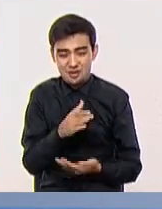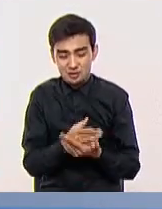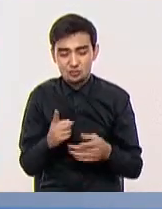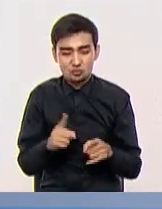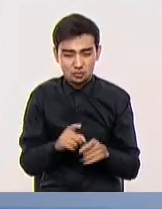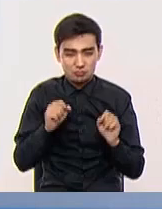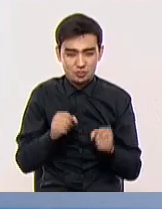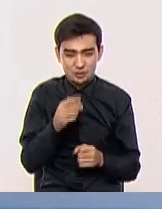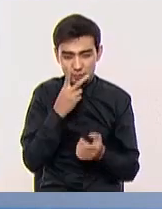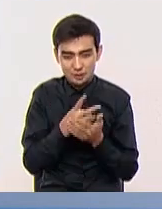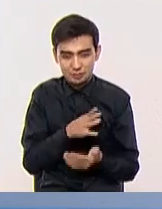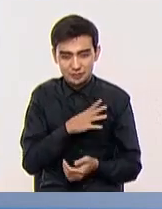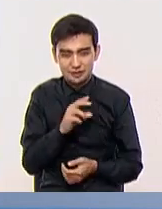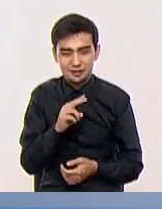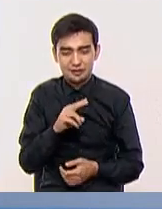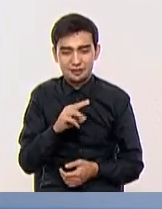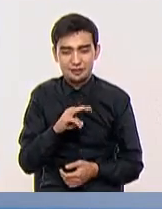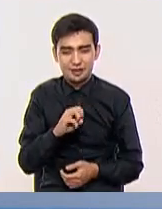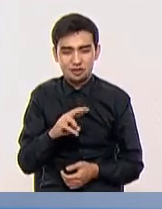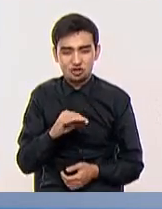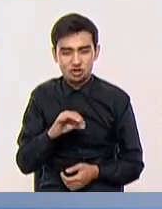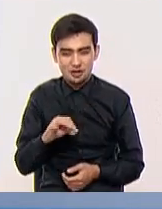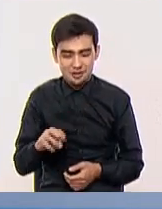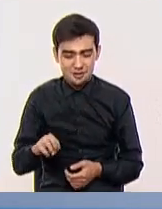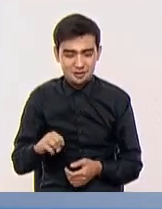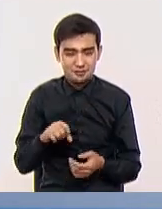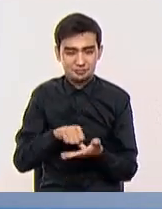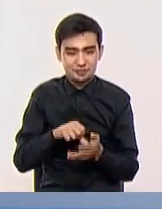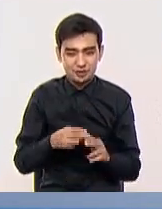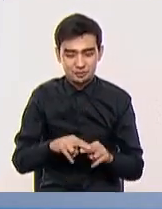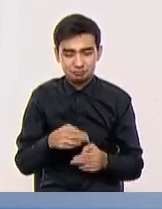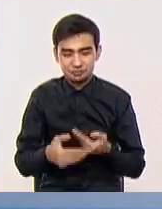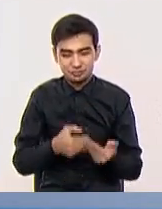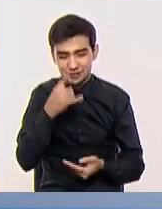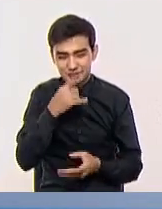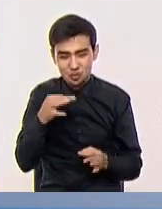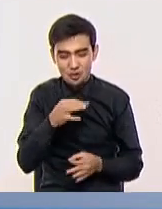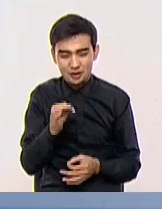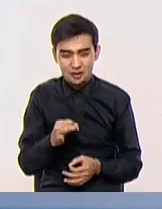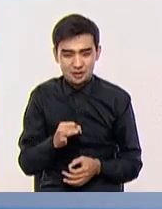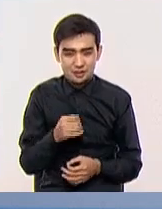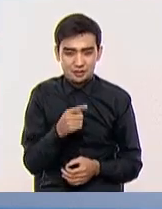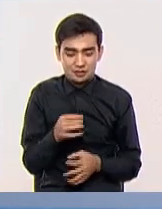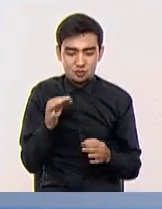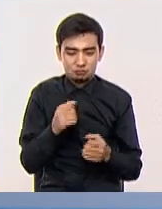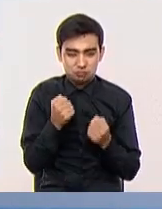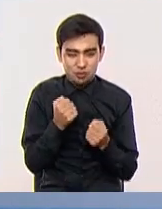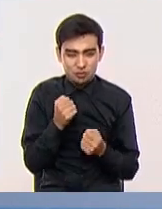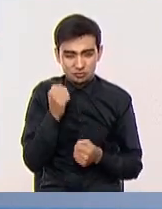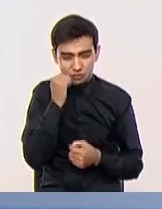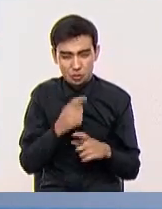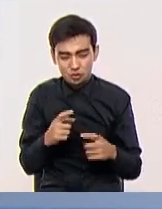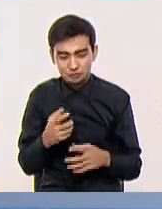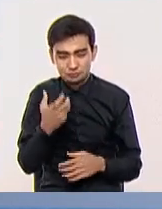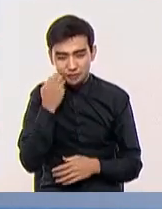И это доказала Танзиля Симакина, героиня нашей рубрики «Двигайся, Казахстан». Насколько доступен массовый спорт пожилым